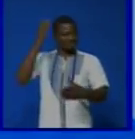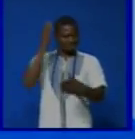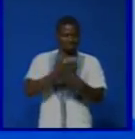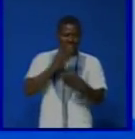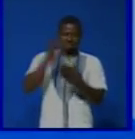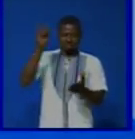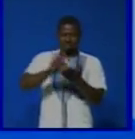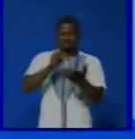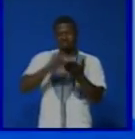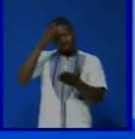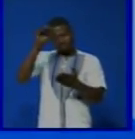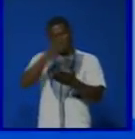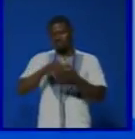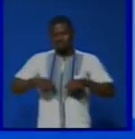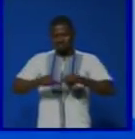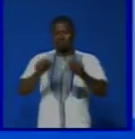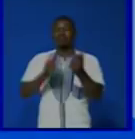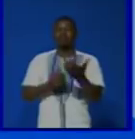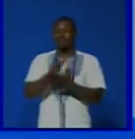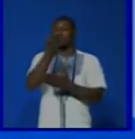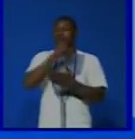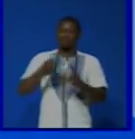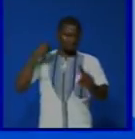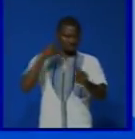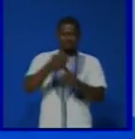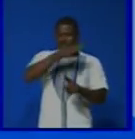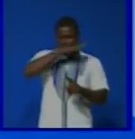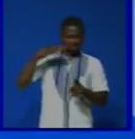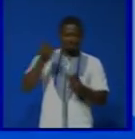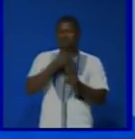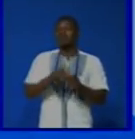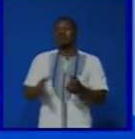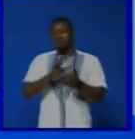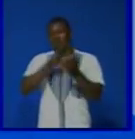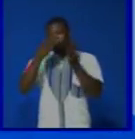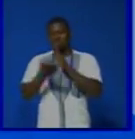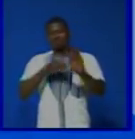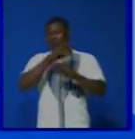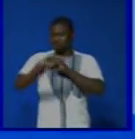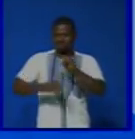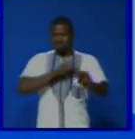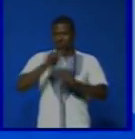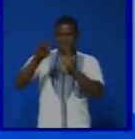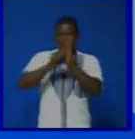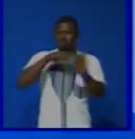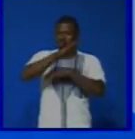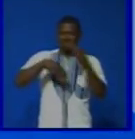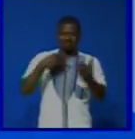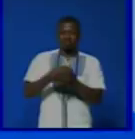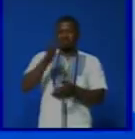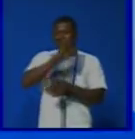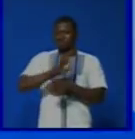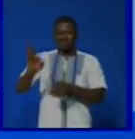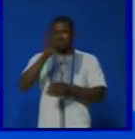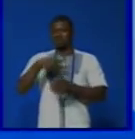semaines par les actes de terrorisme contre lesquels la mobilisation de tous les Burkinabés est souhaitée. Ainsi, les autorités coutumières et religieuses de